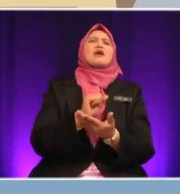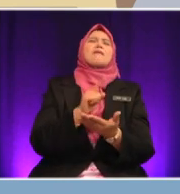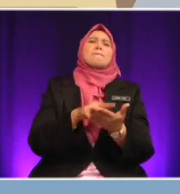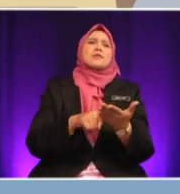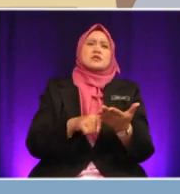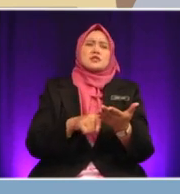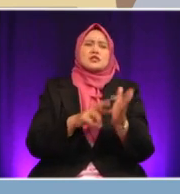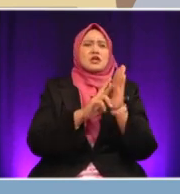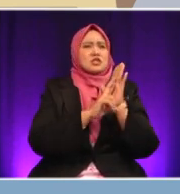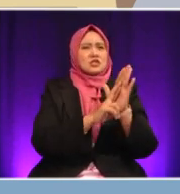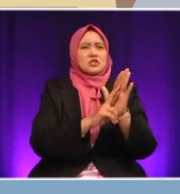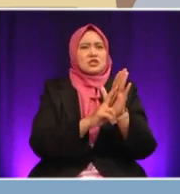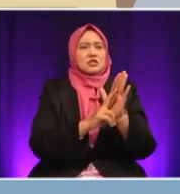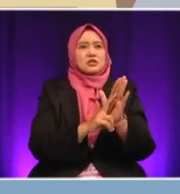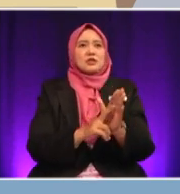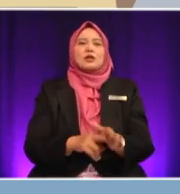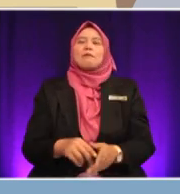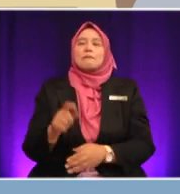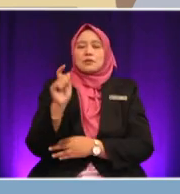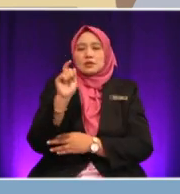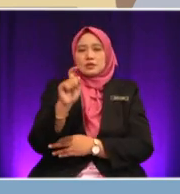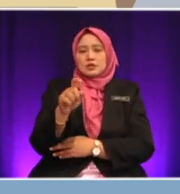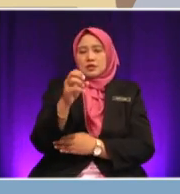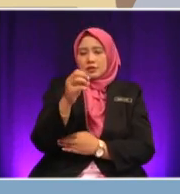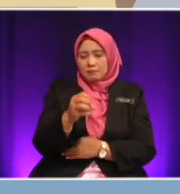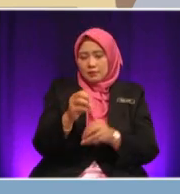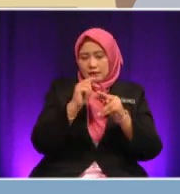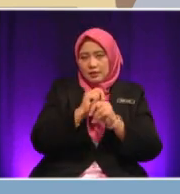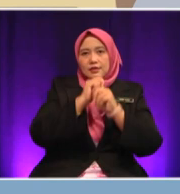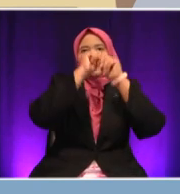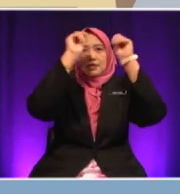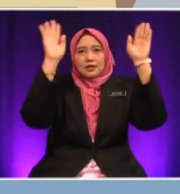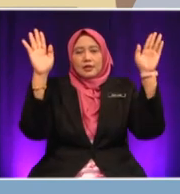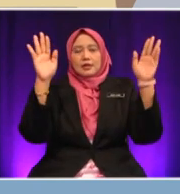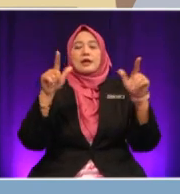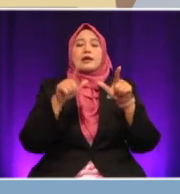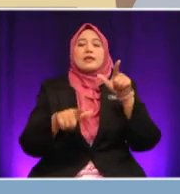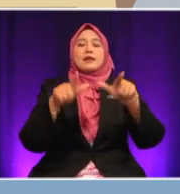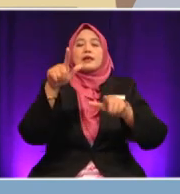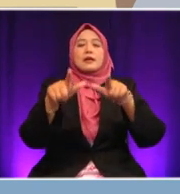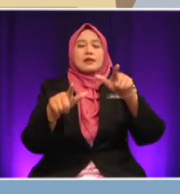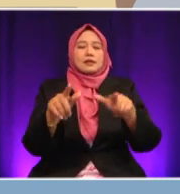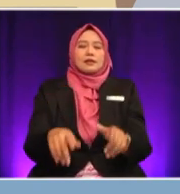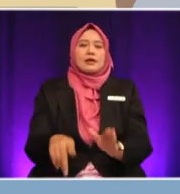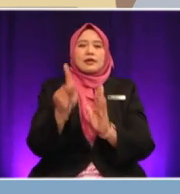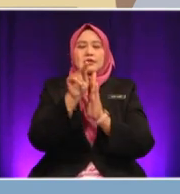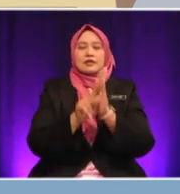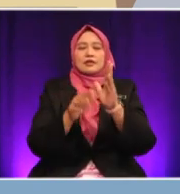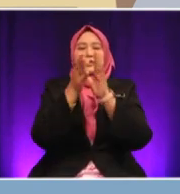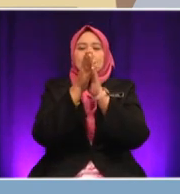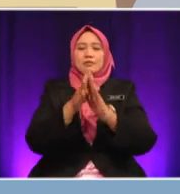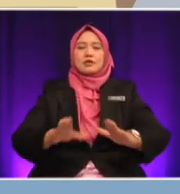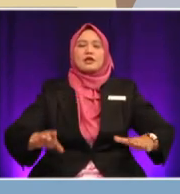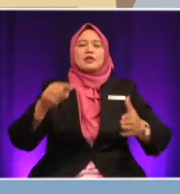Raja nya tekan langkah keselamatan itu nah jadi kita jemput Azura Apakah langkah keselamatan